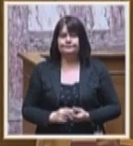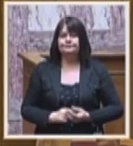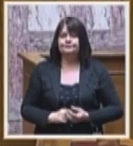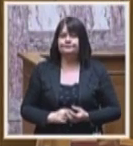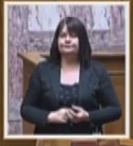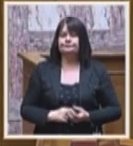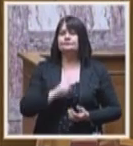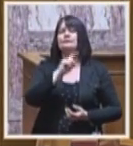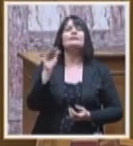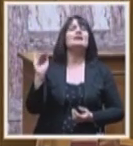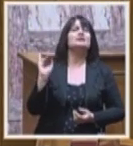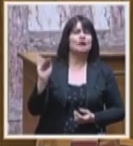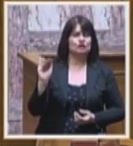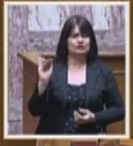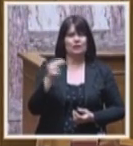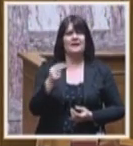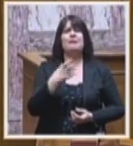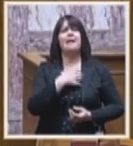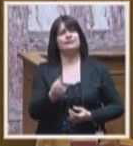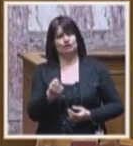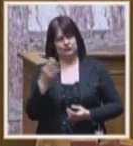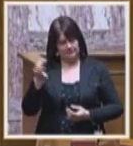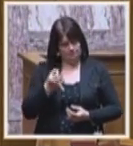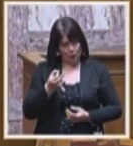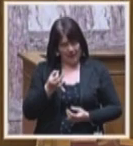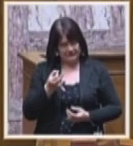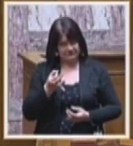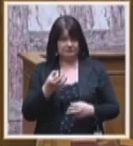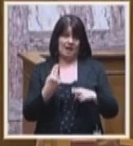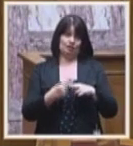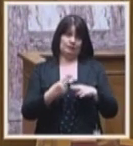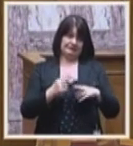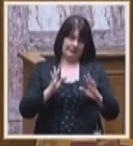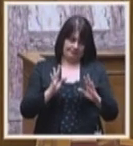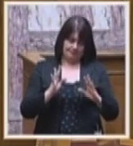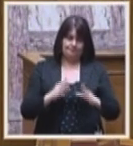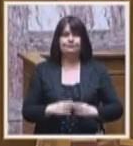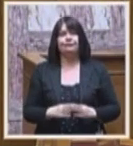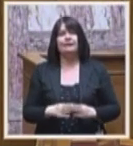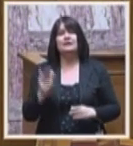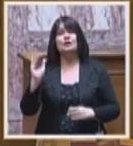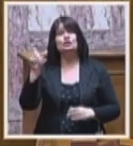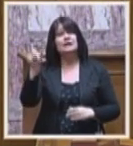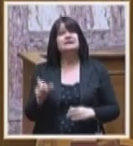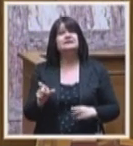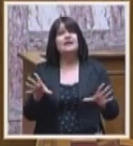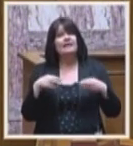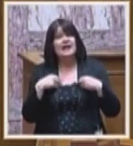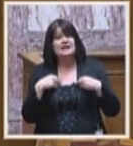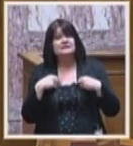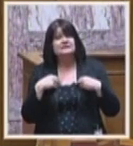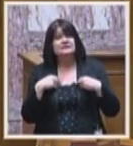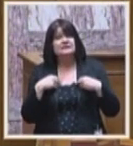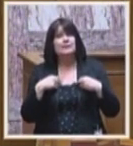Να σας ρωτήσω, επειδή μιλάτε για εμπιστοσύνη και αξιοπιστία, τελικά αποδέχεστε το σημείο αφετηρίας